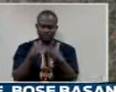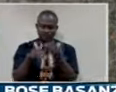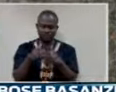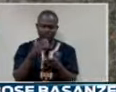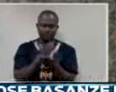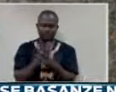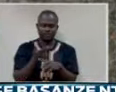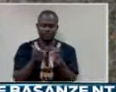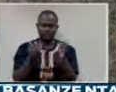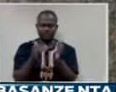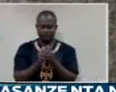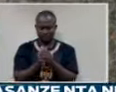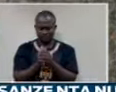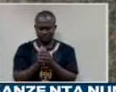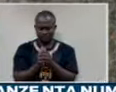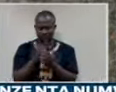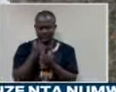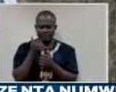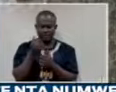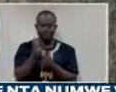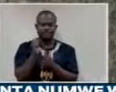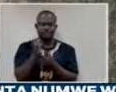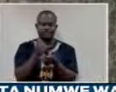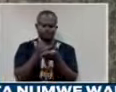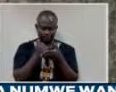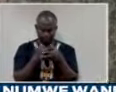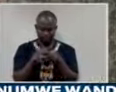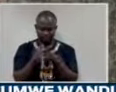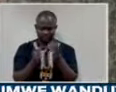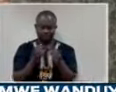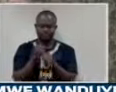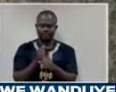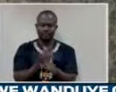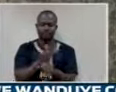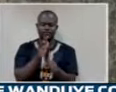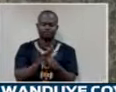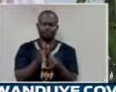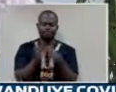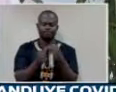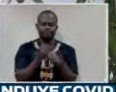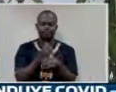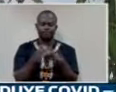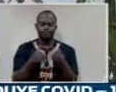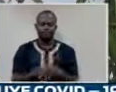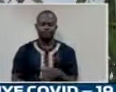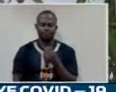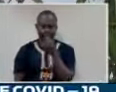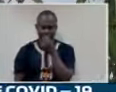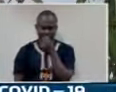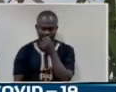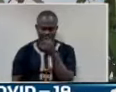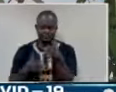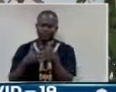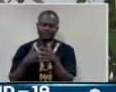byahagaze, kandi ari byo byagakwiye gufata umwaka w'abahanzi cyane uyu mwaka wose. Rwakozweho cyane bishoboka,